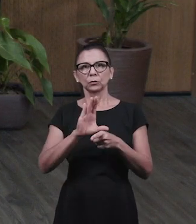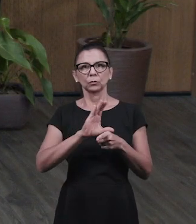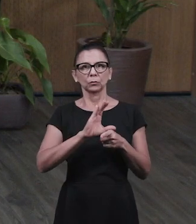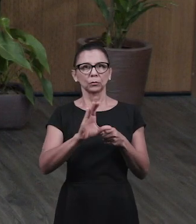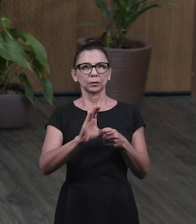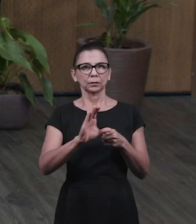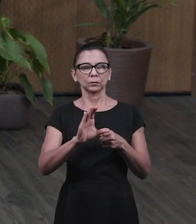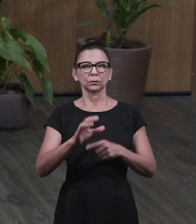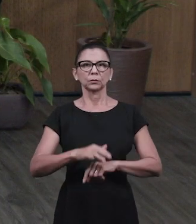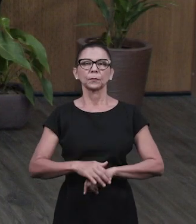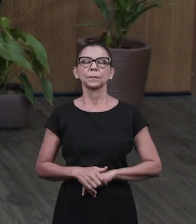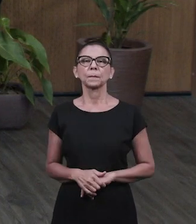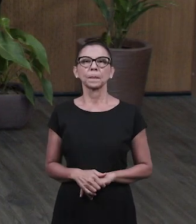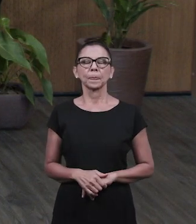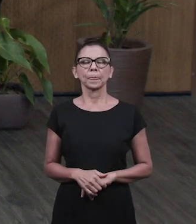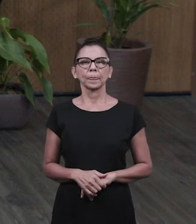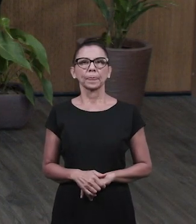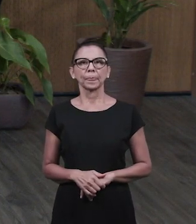située à Corinthe.